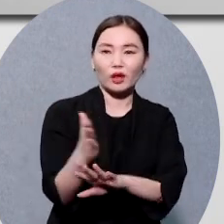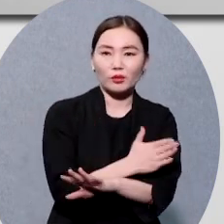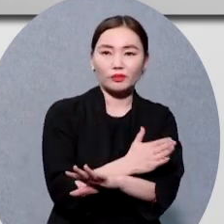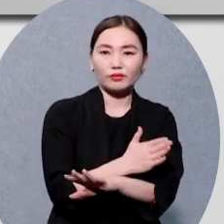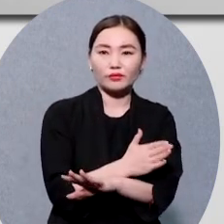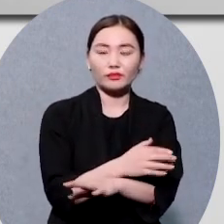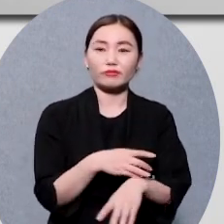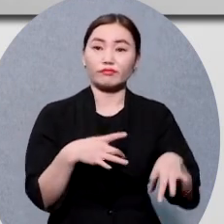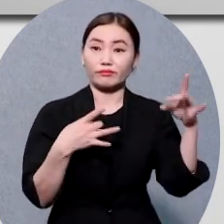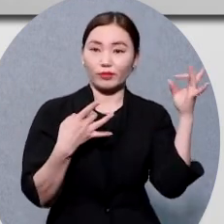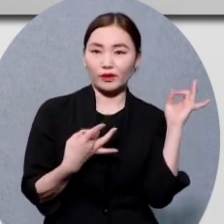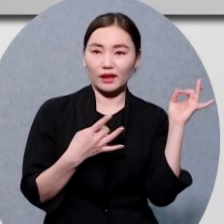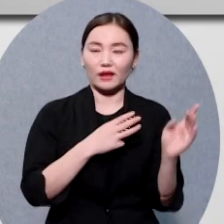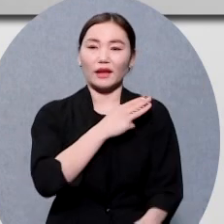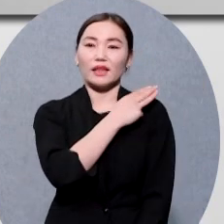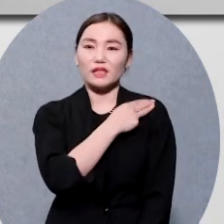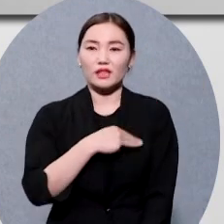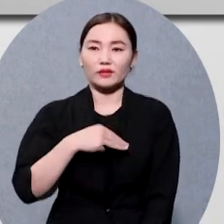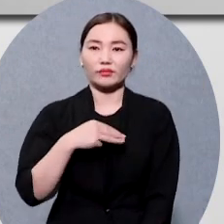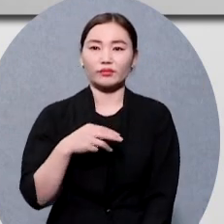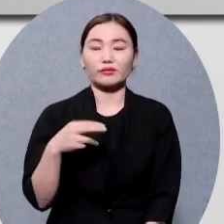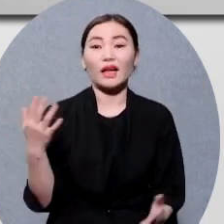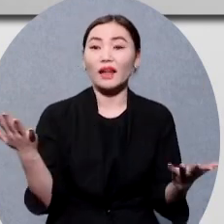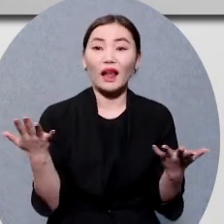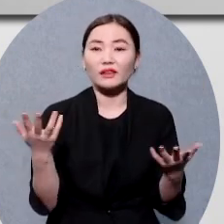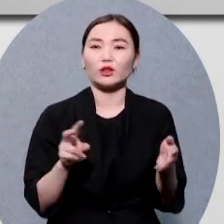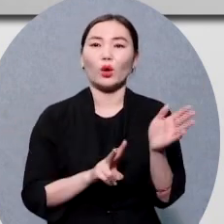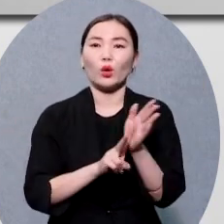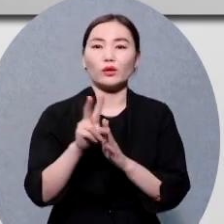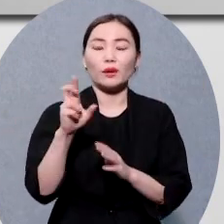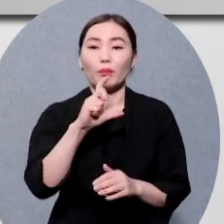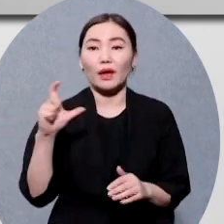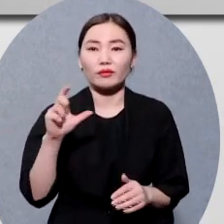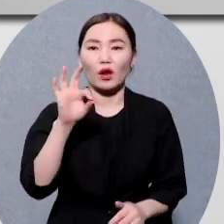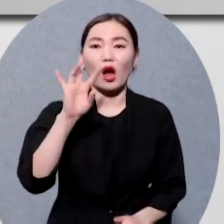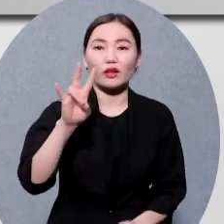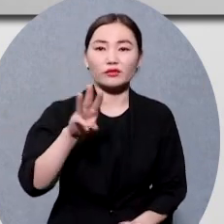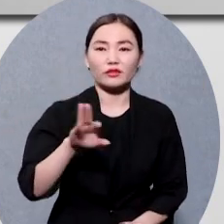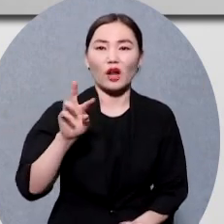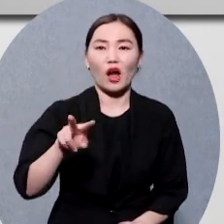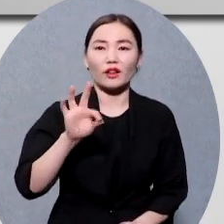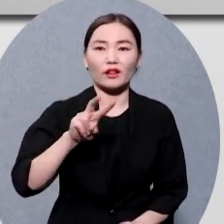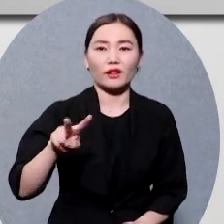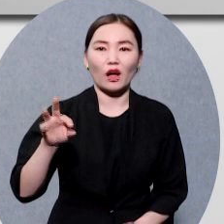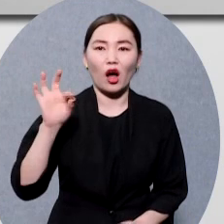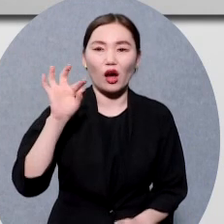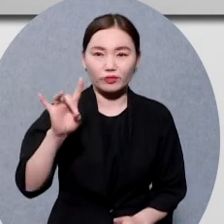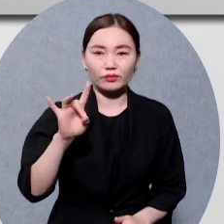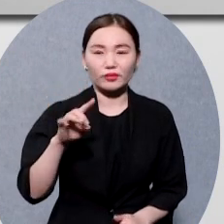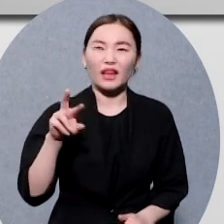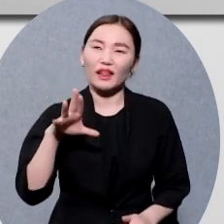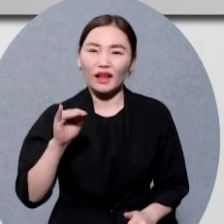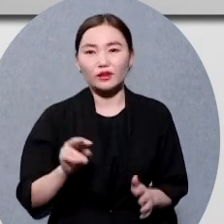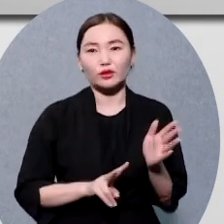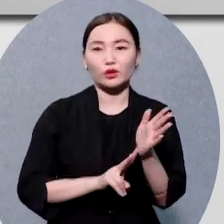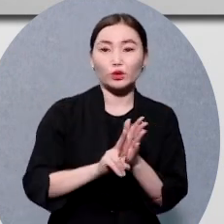орнуудад буддийн шашин үүссэн бэ гэдгийг онтоолын бодлогоор бодож тооцоолж гаргая. За энэтхэгт одоо нийтийн тоолын өмнөх